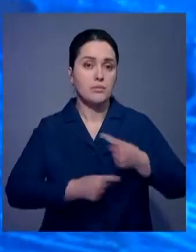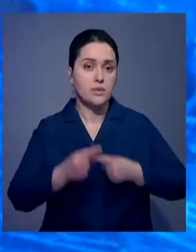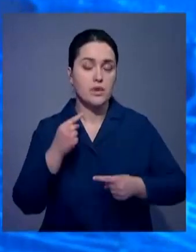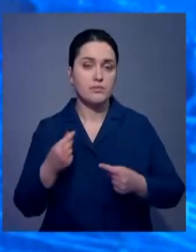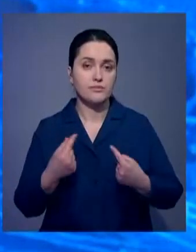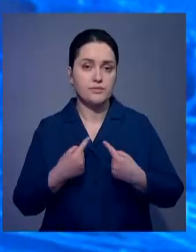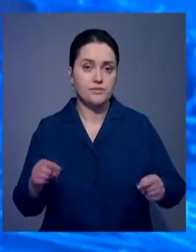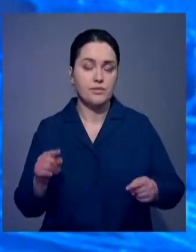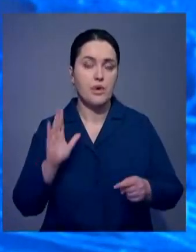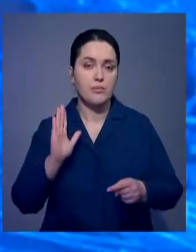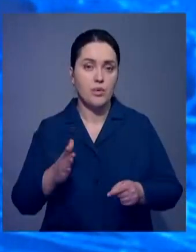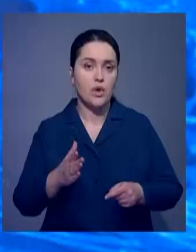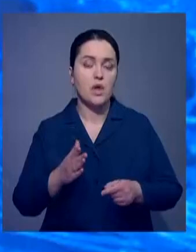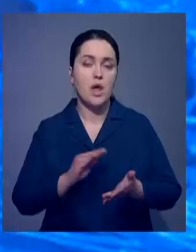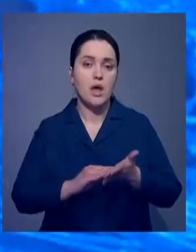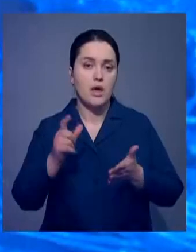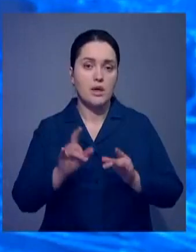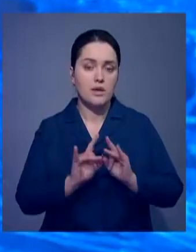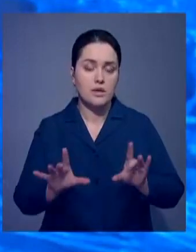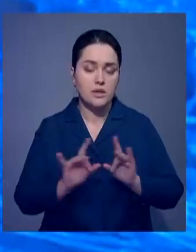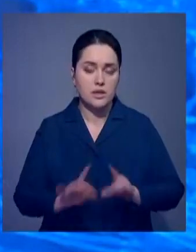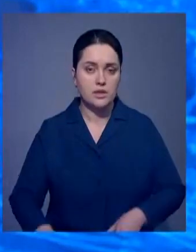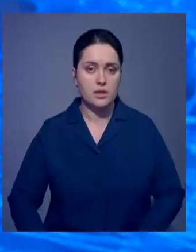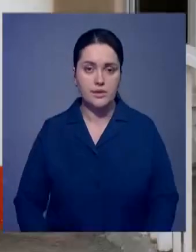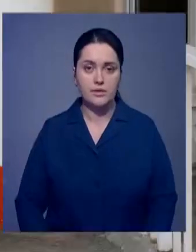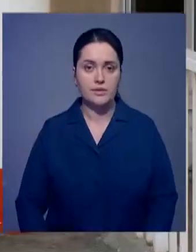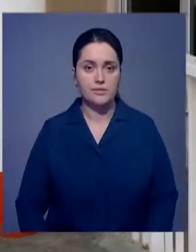представителей бизнес-сектора. Тему изучила Лаура Жусубекова.